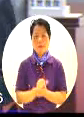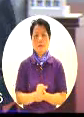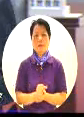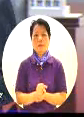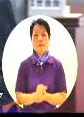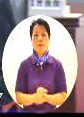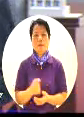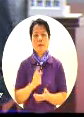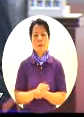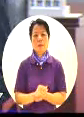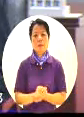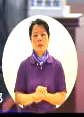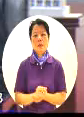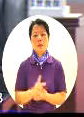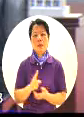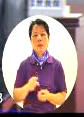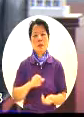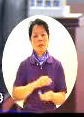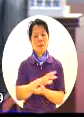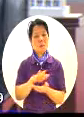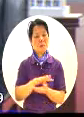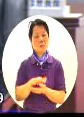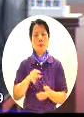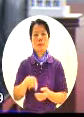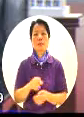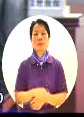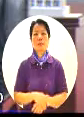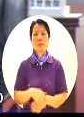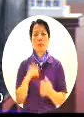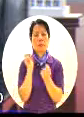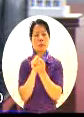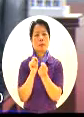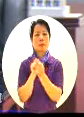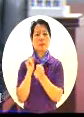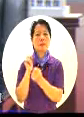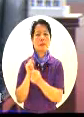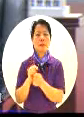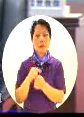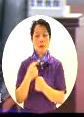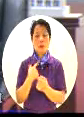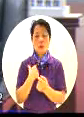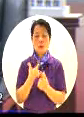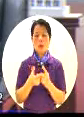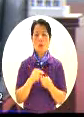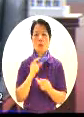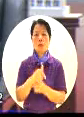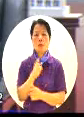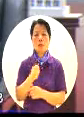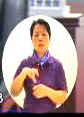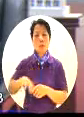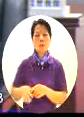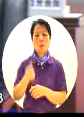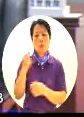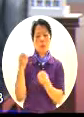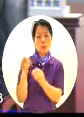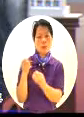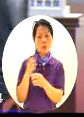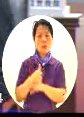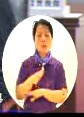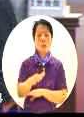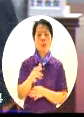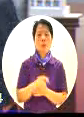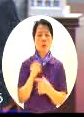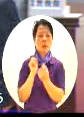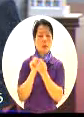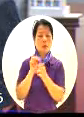常的不屑了哈。啊，尤其最近，我头先来甲咱谢局长讲，最近